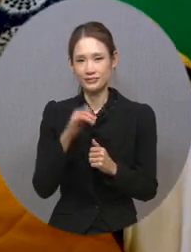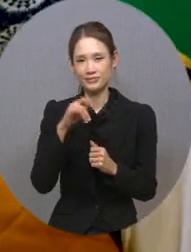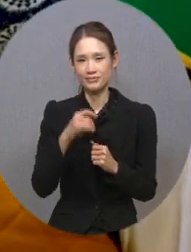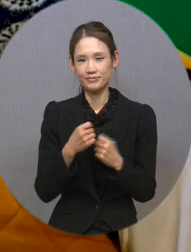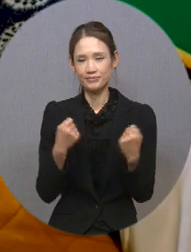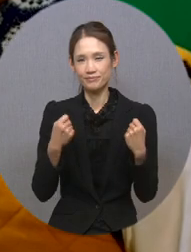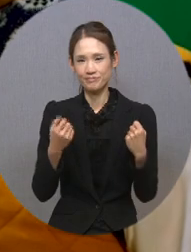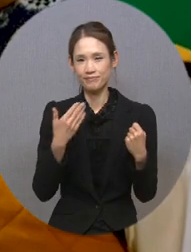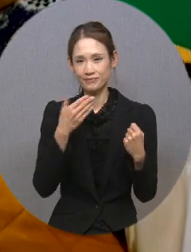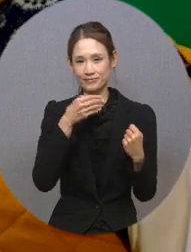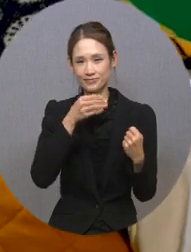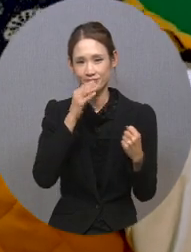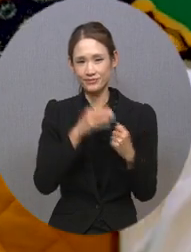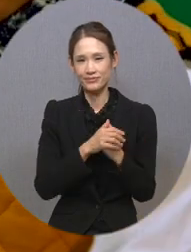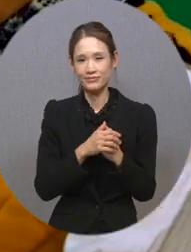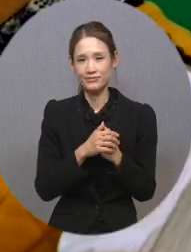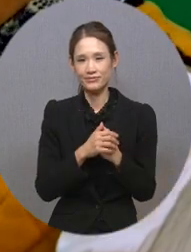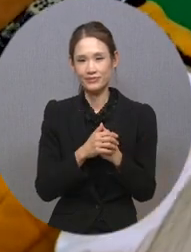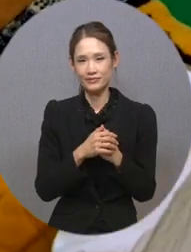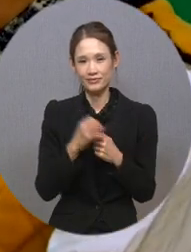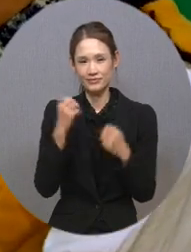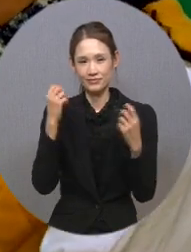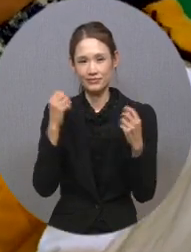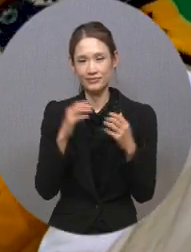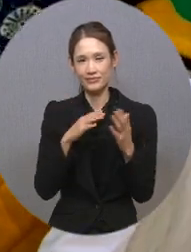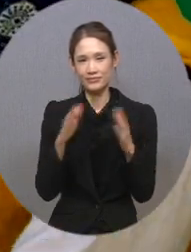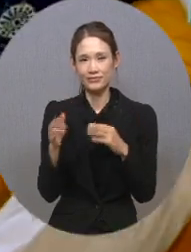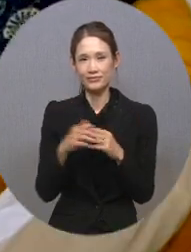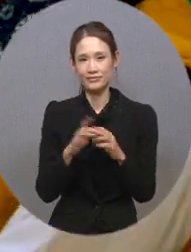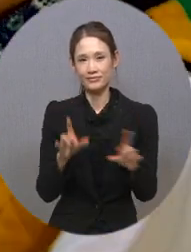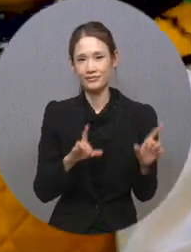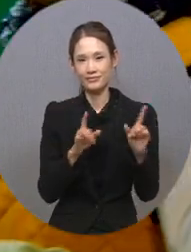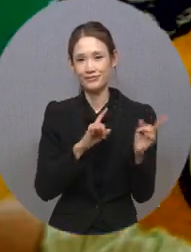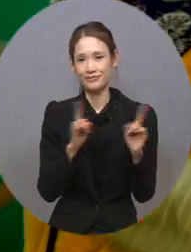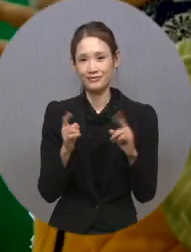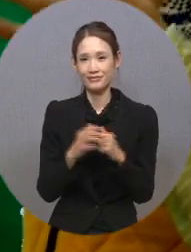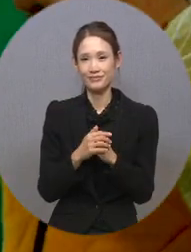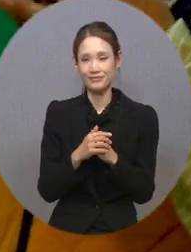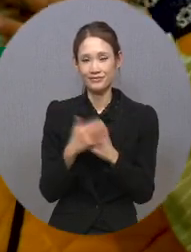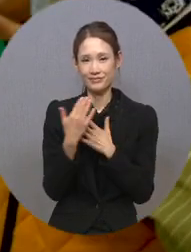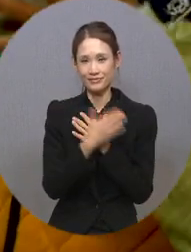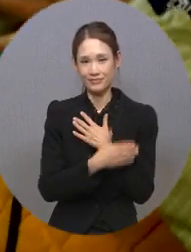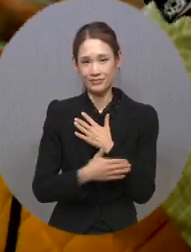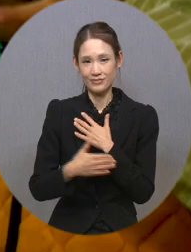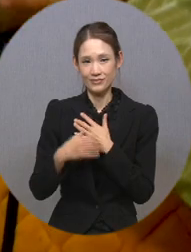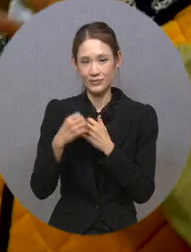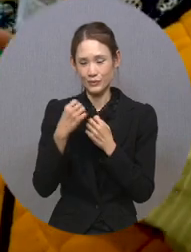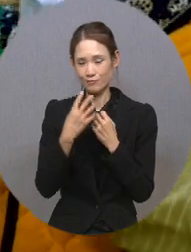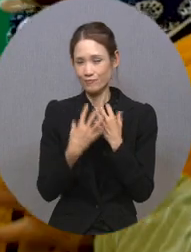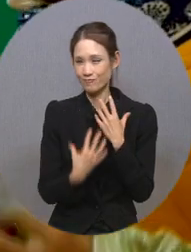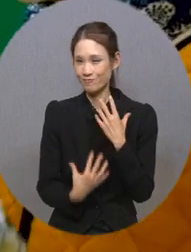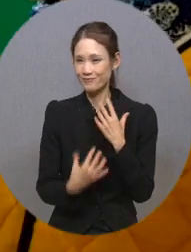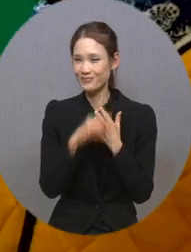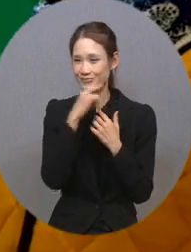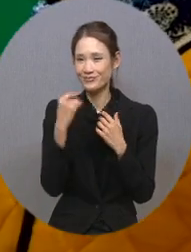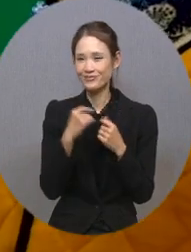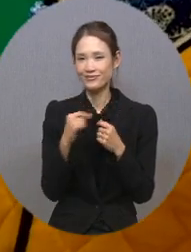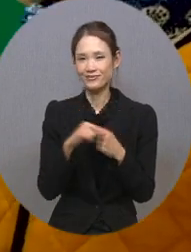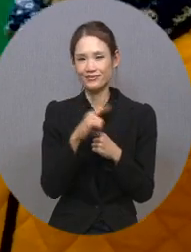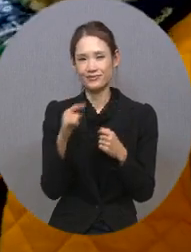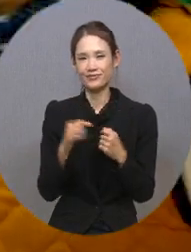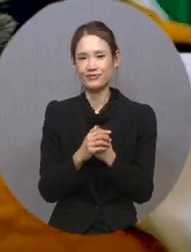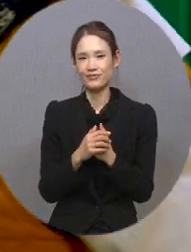맞고 비트즈 맞고 우리 어 뽀글이 홍보맨 기적이 살렸다. 아 뭔가 몸속 그 끝까지 알뜰가